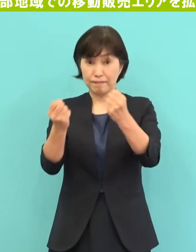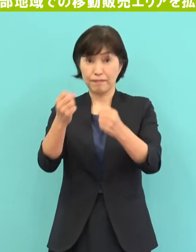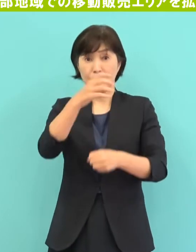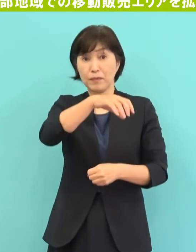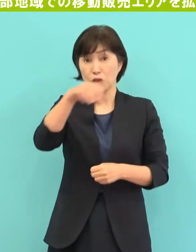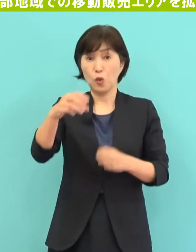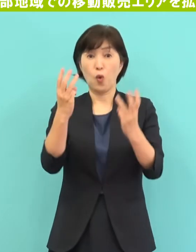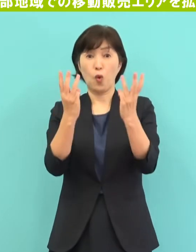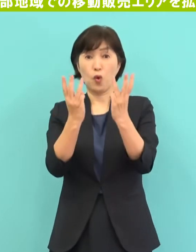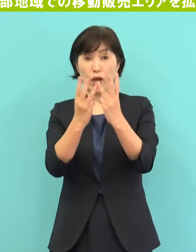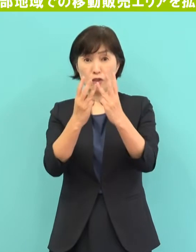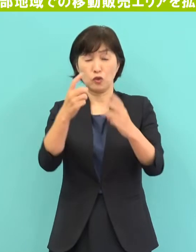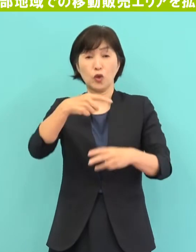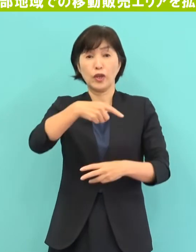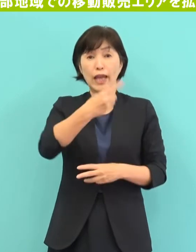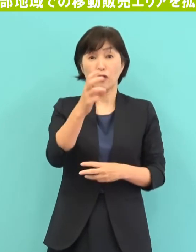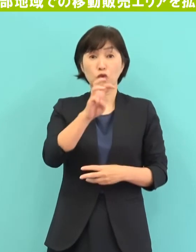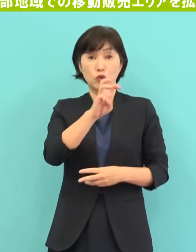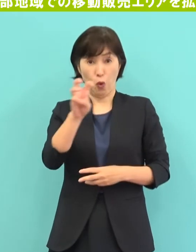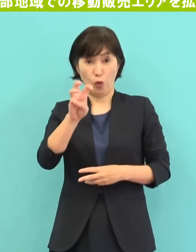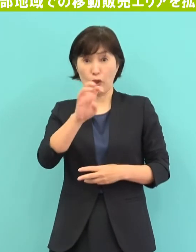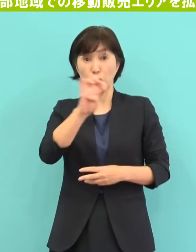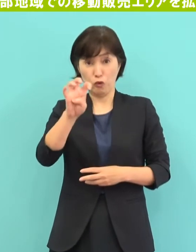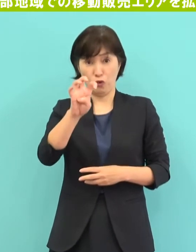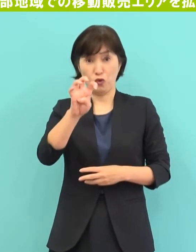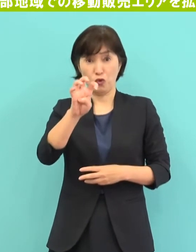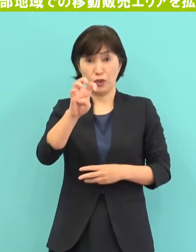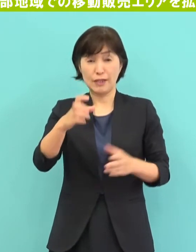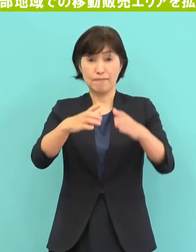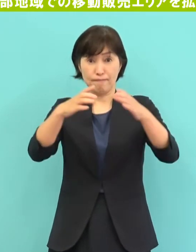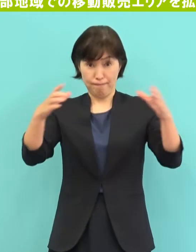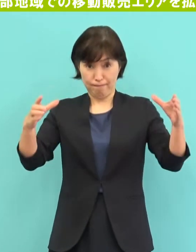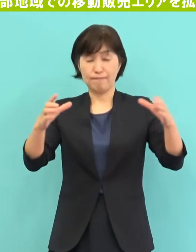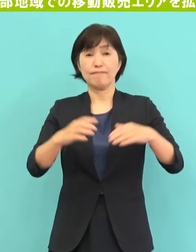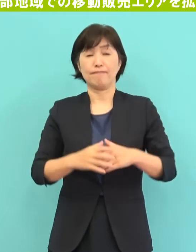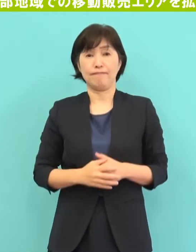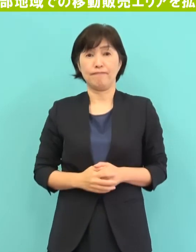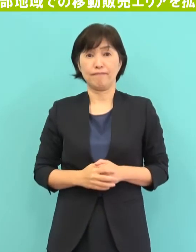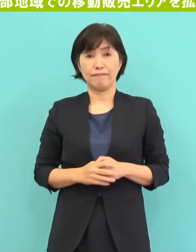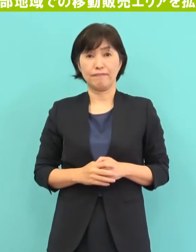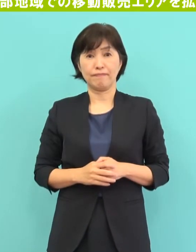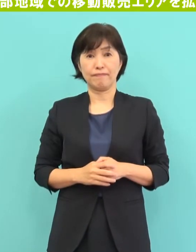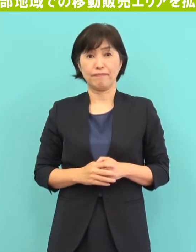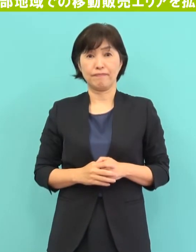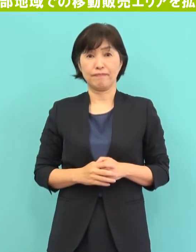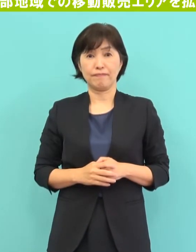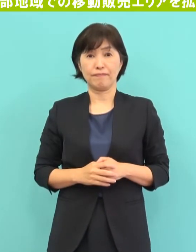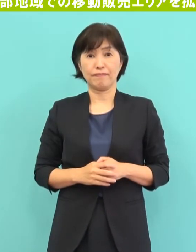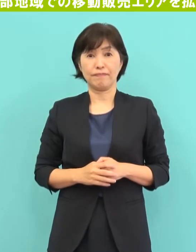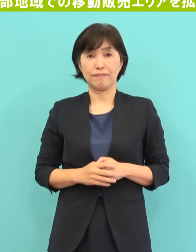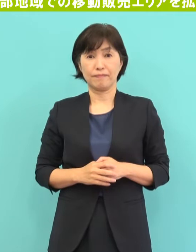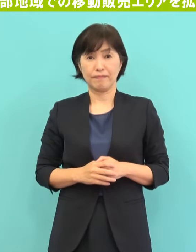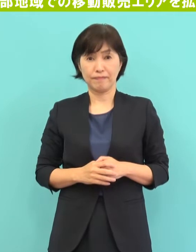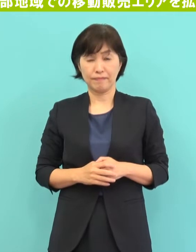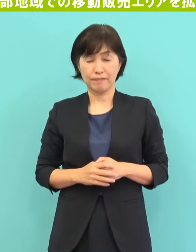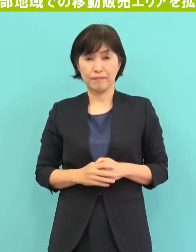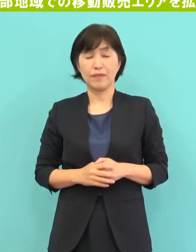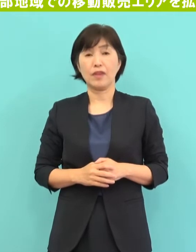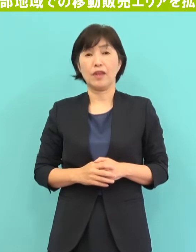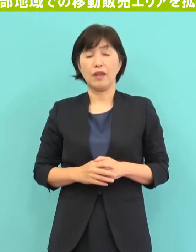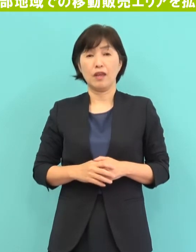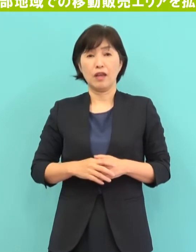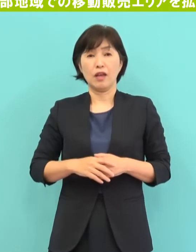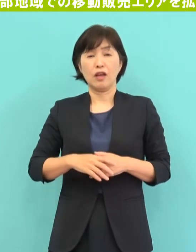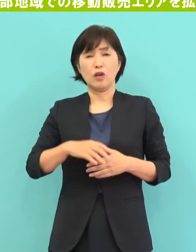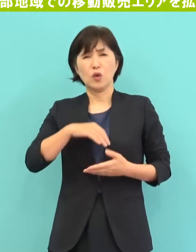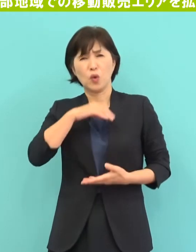を鳴らしながら140カ所になるということでございます真の街中もですね